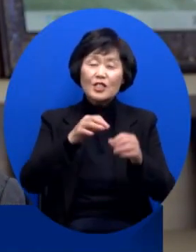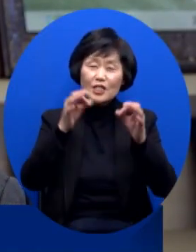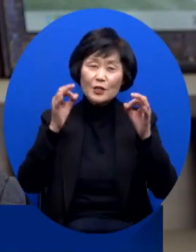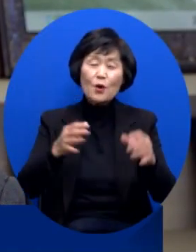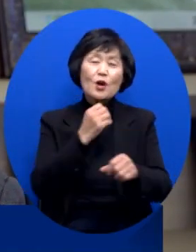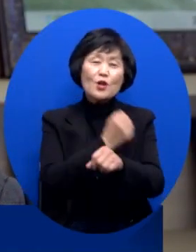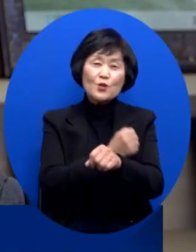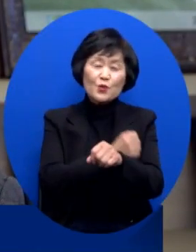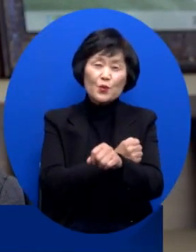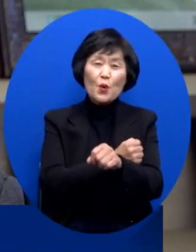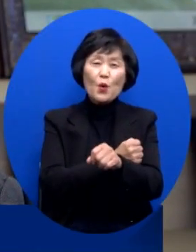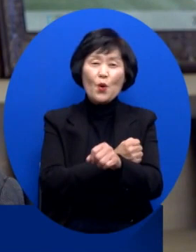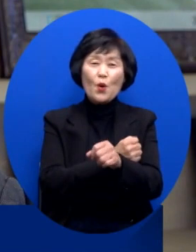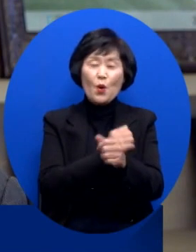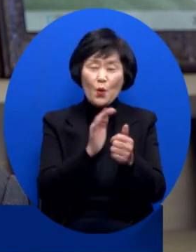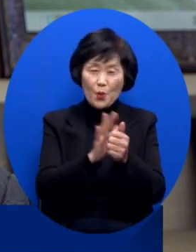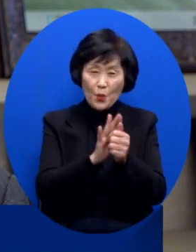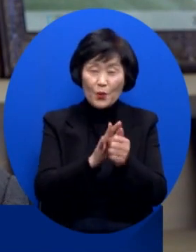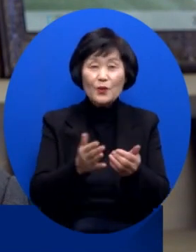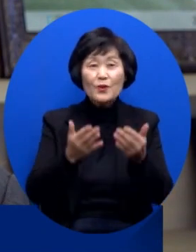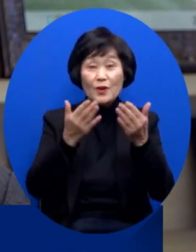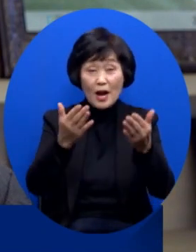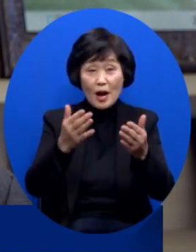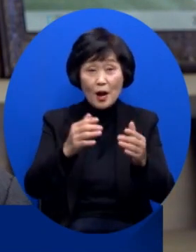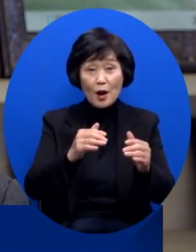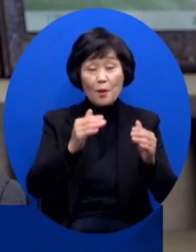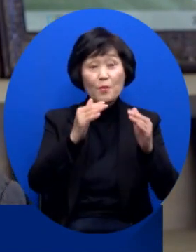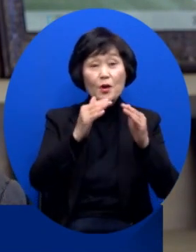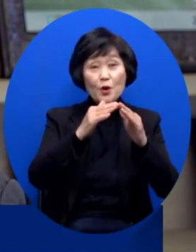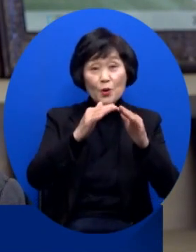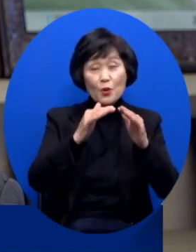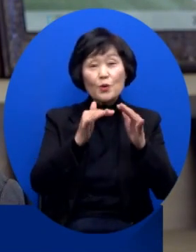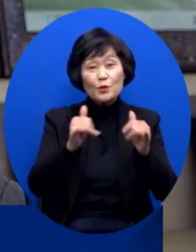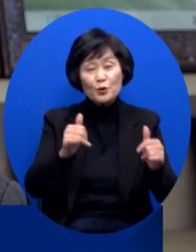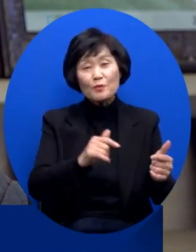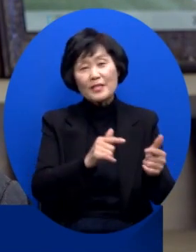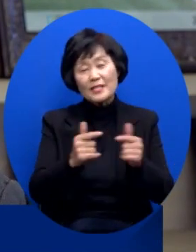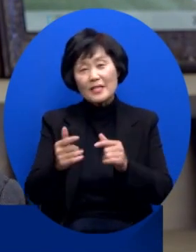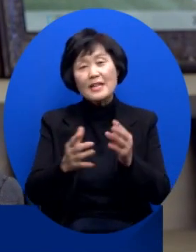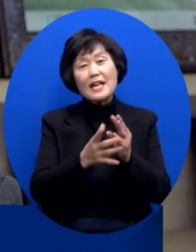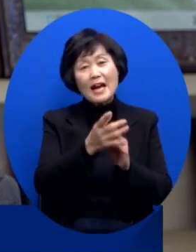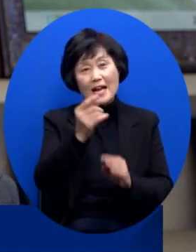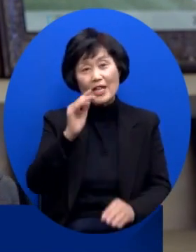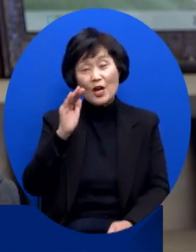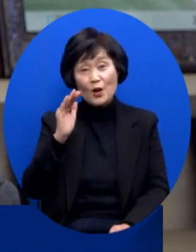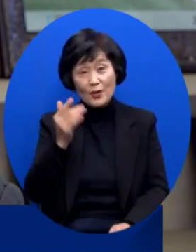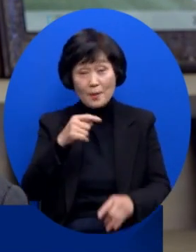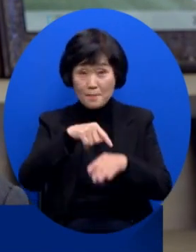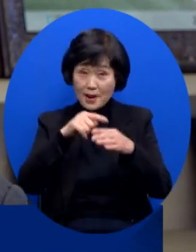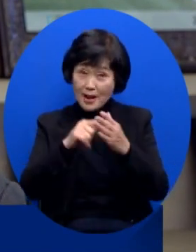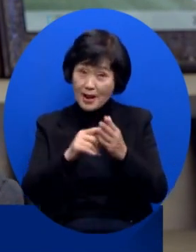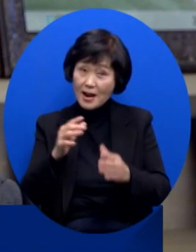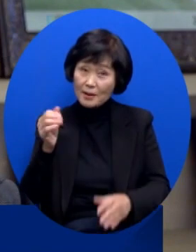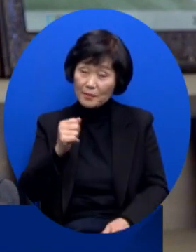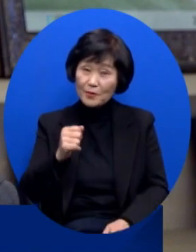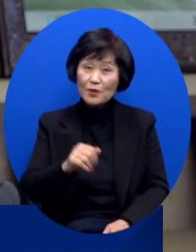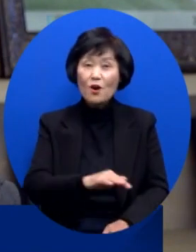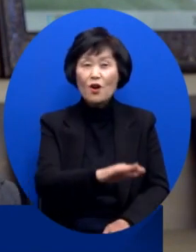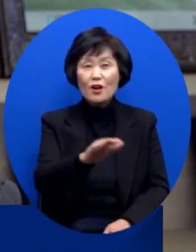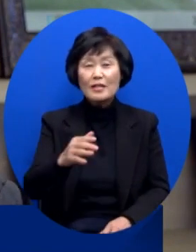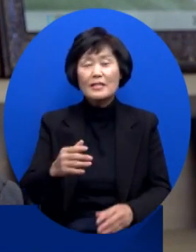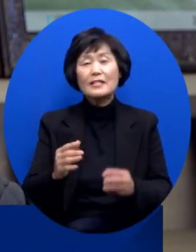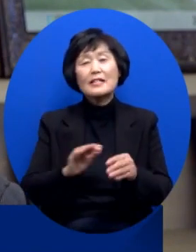또 격려하면서 우리 종암동 주민들이 하나 된 마음으로 그들을 사랑으로 품는 이런